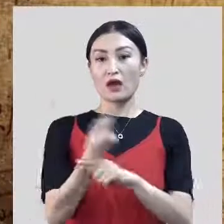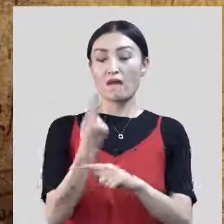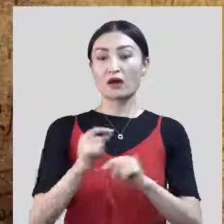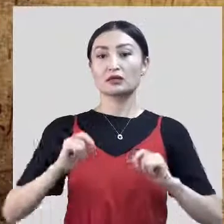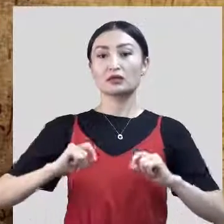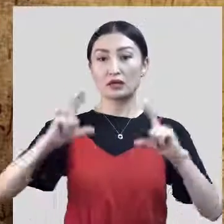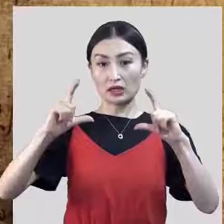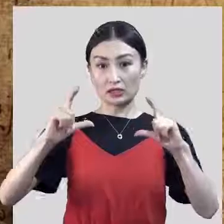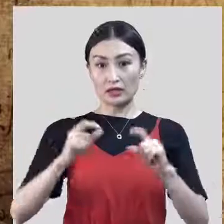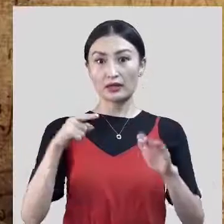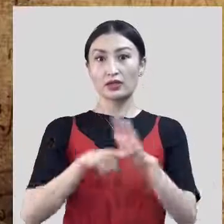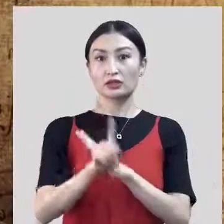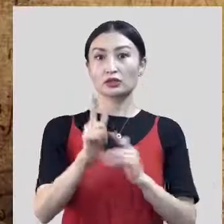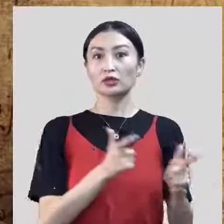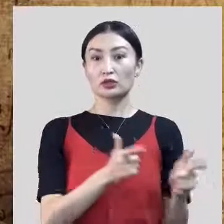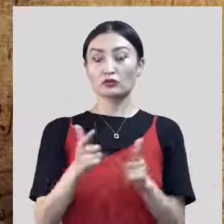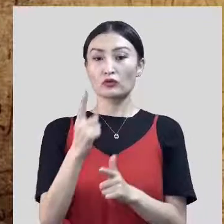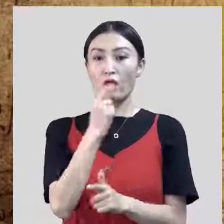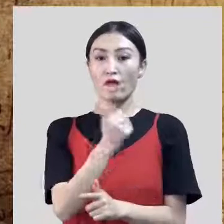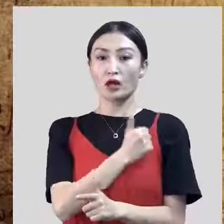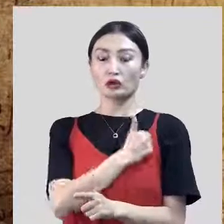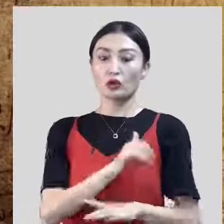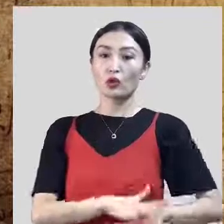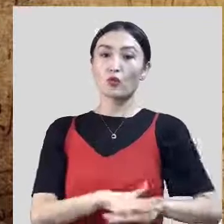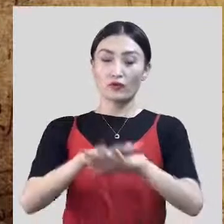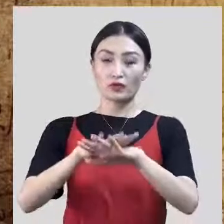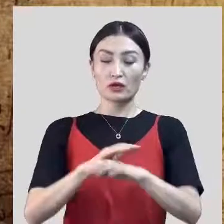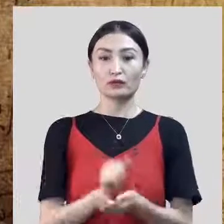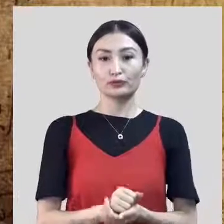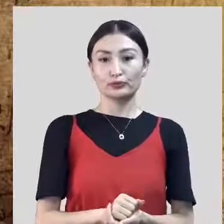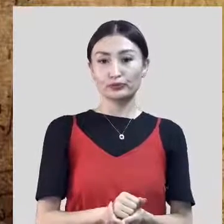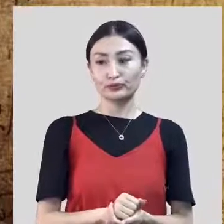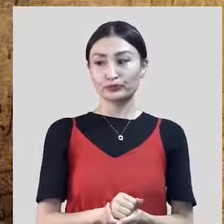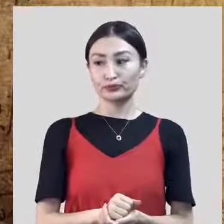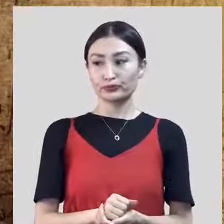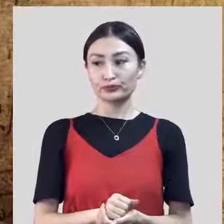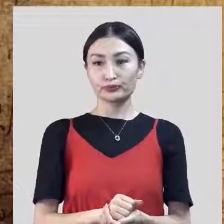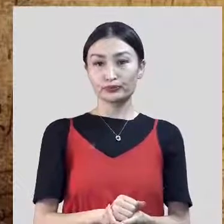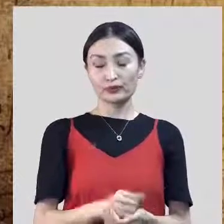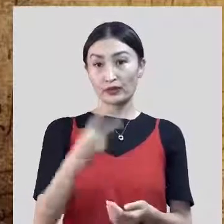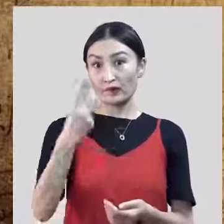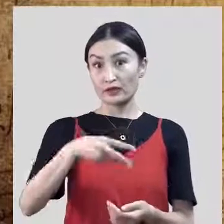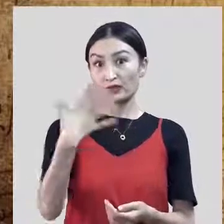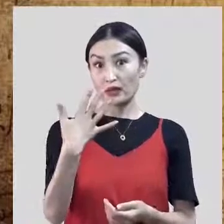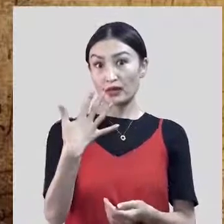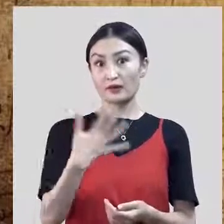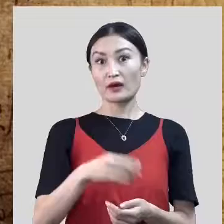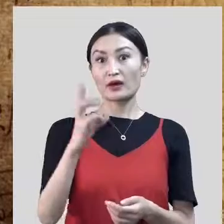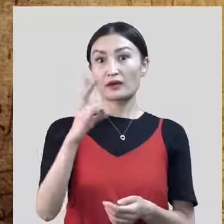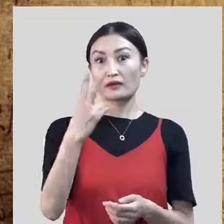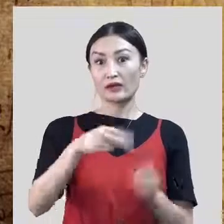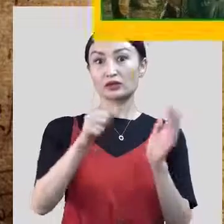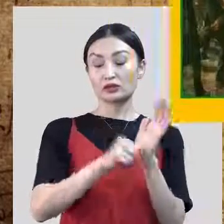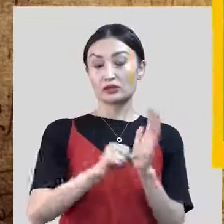началась подготовка к вооруженному восстанию с 25 на